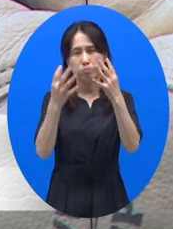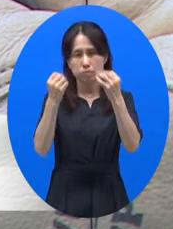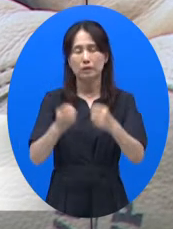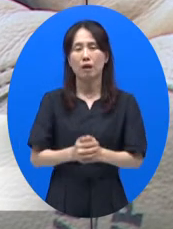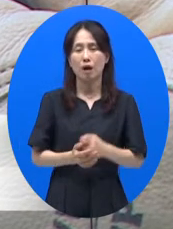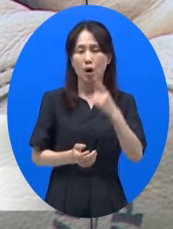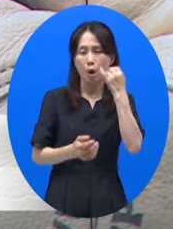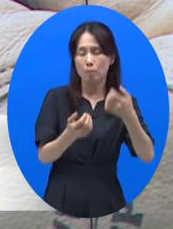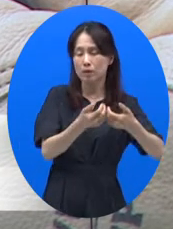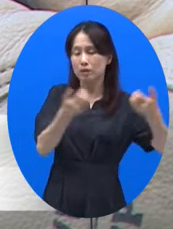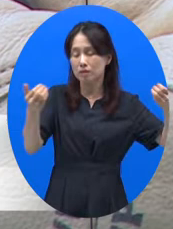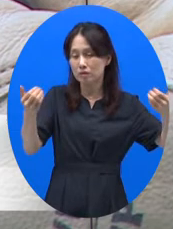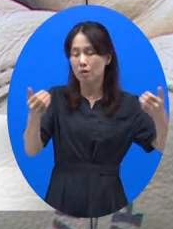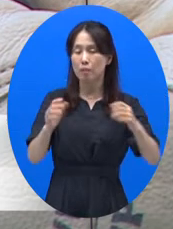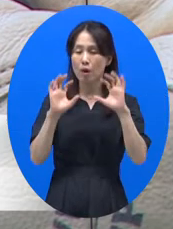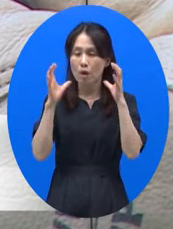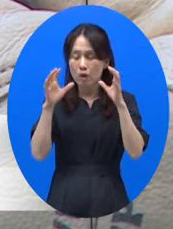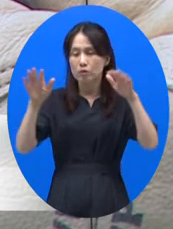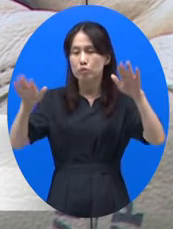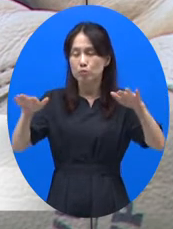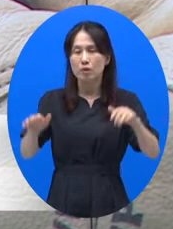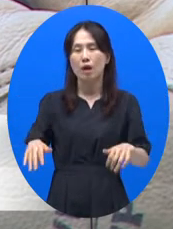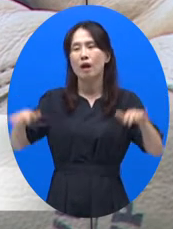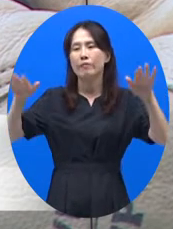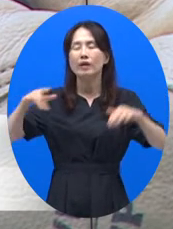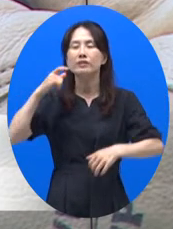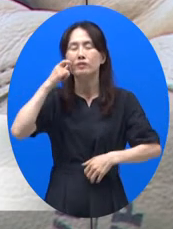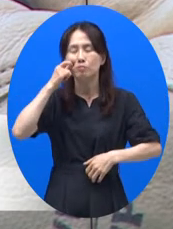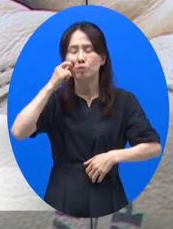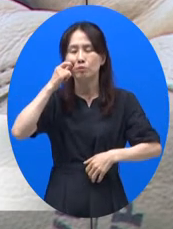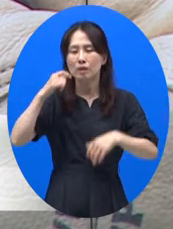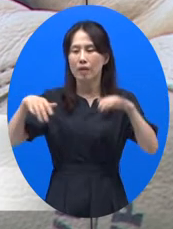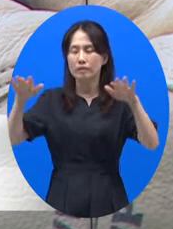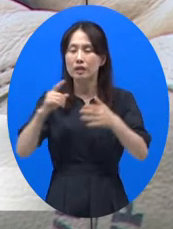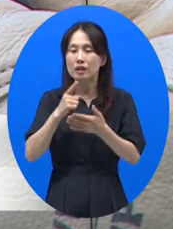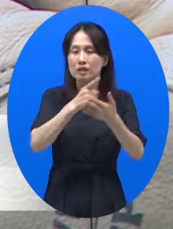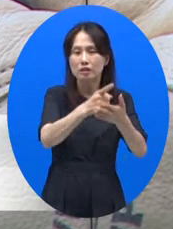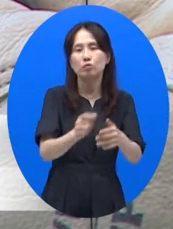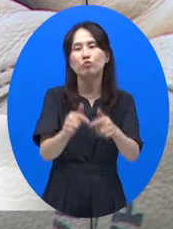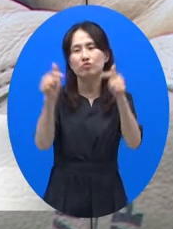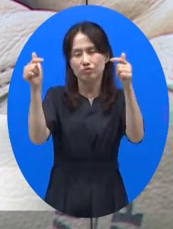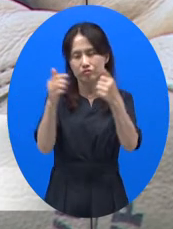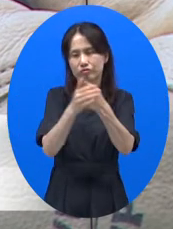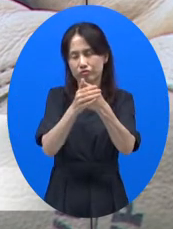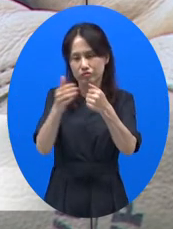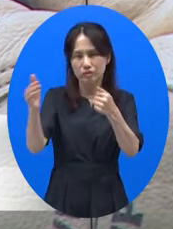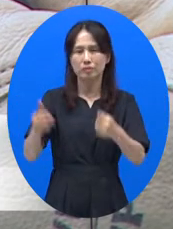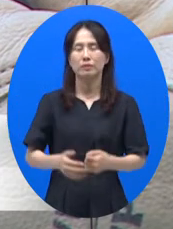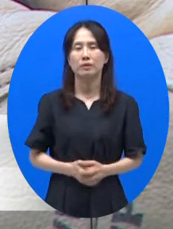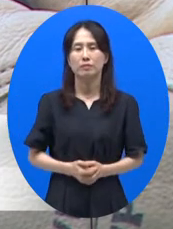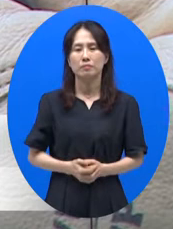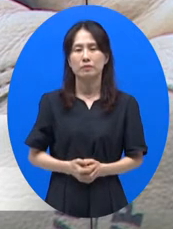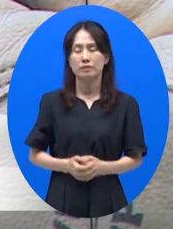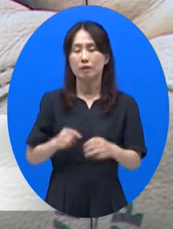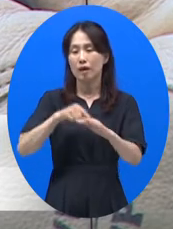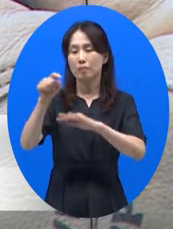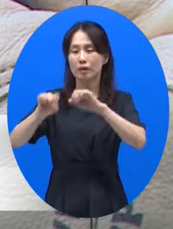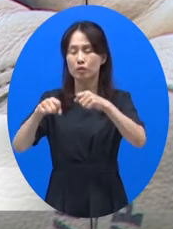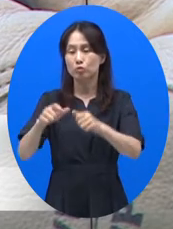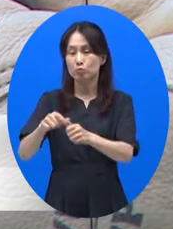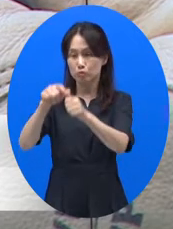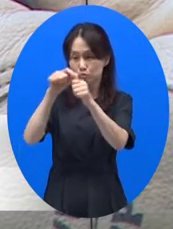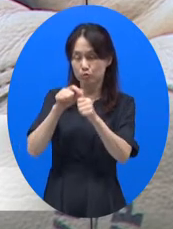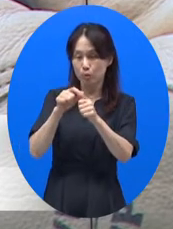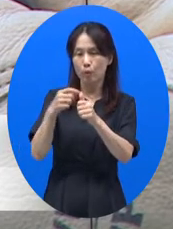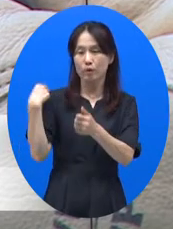어미를 잃은 어린 야생 동물 날지 못하는 어린 세대들을 신고하는 경우가 늘었기 때문이라고 합니다 야생동물 구조 와